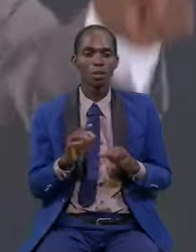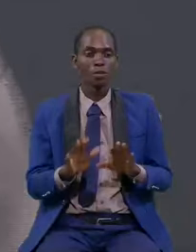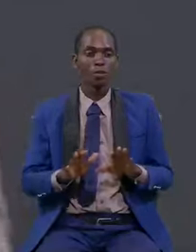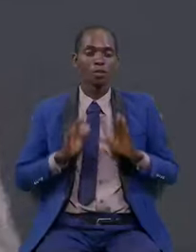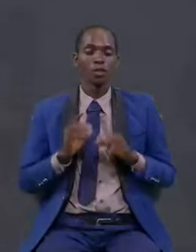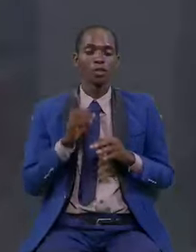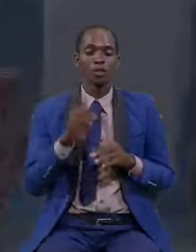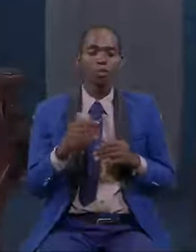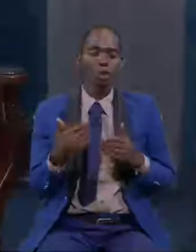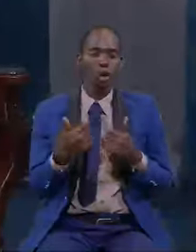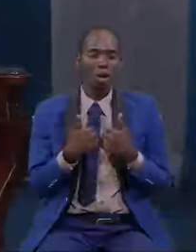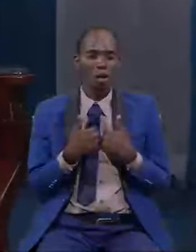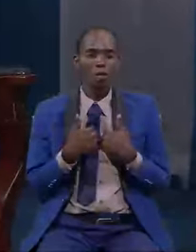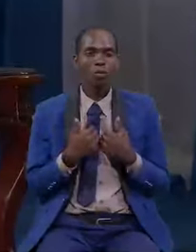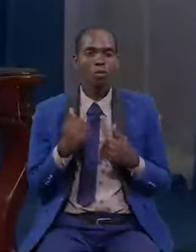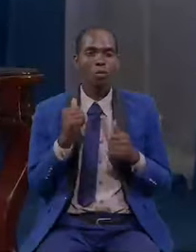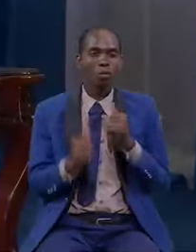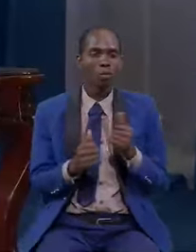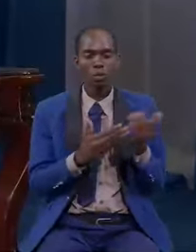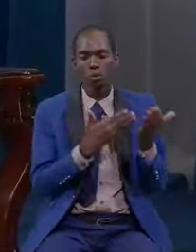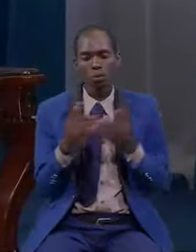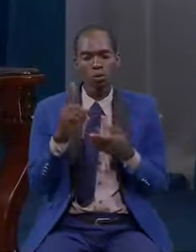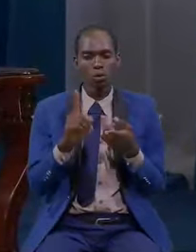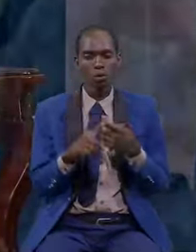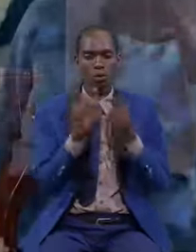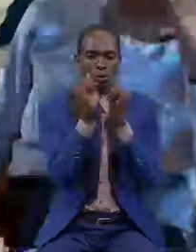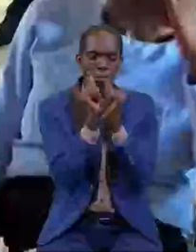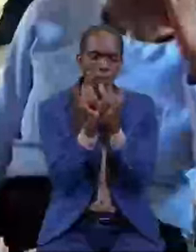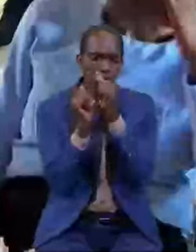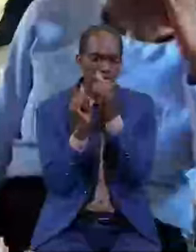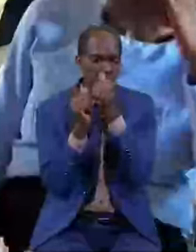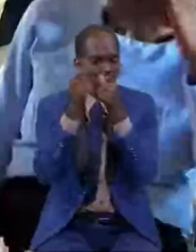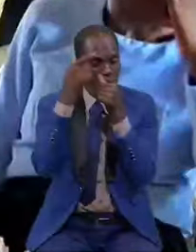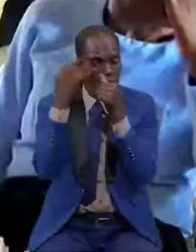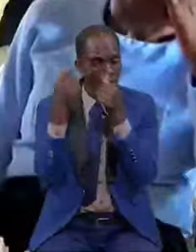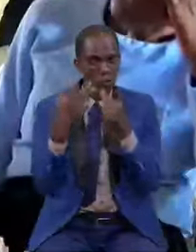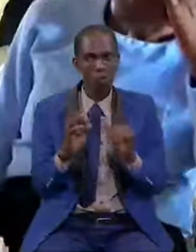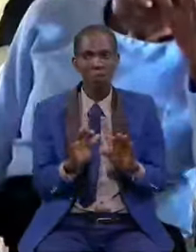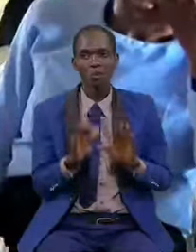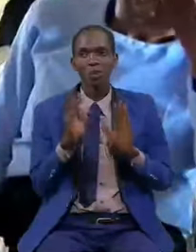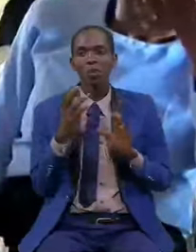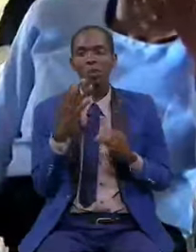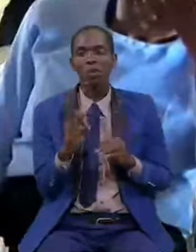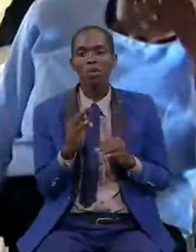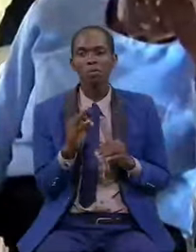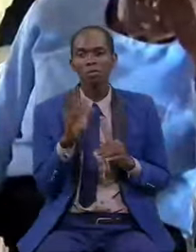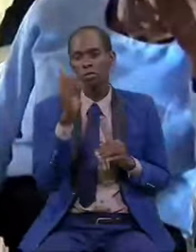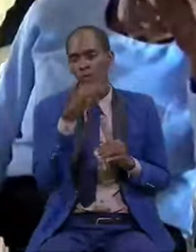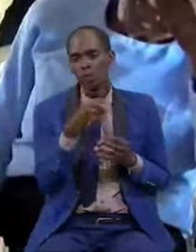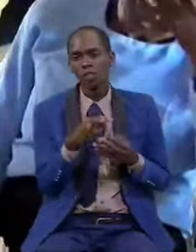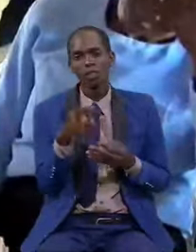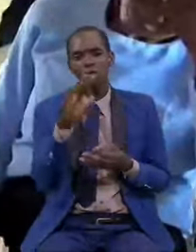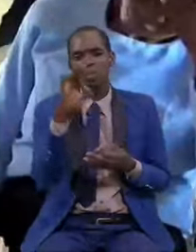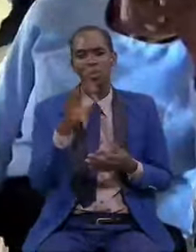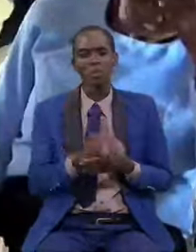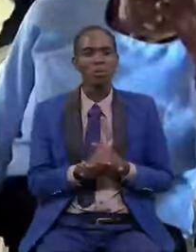là vous a servi. Mais c'est la crainte, ou bien la crainte des esprits. On le voit,